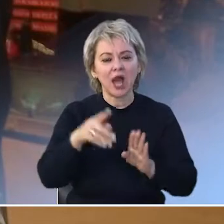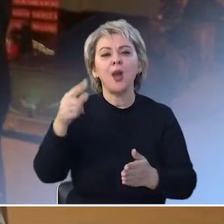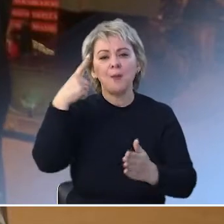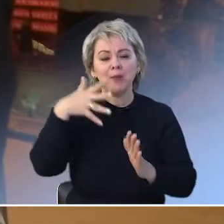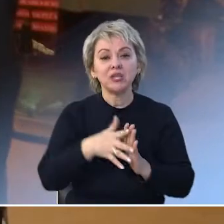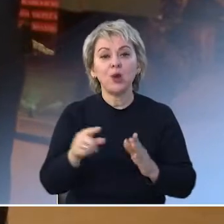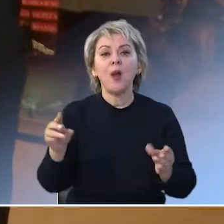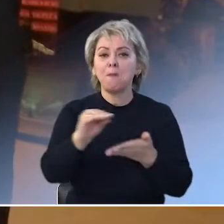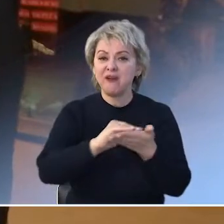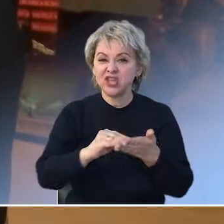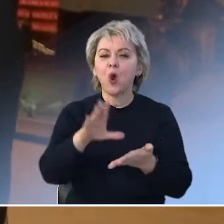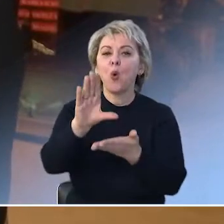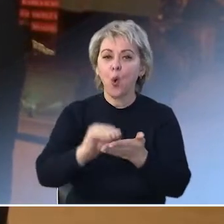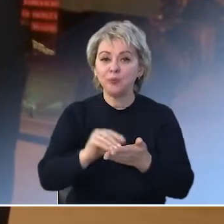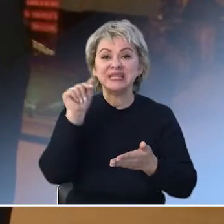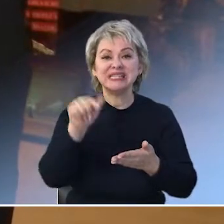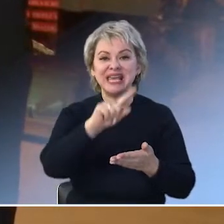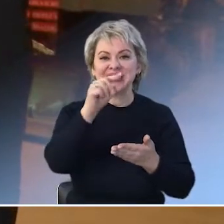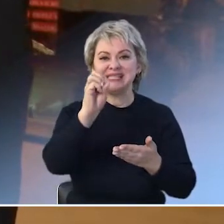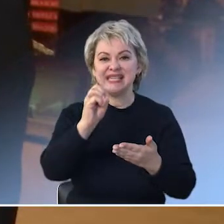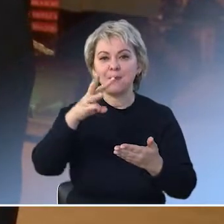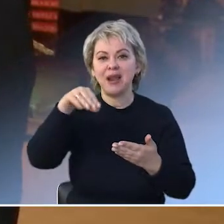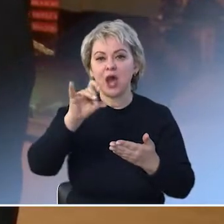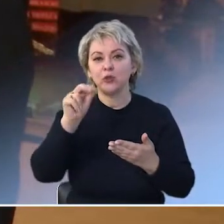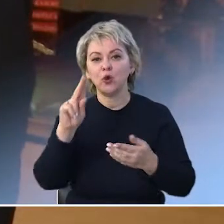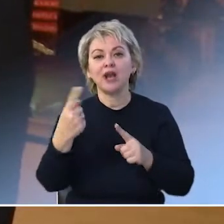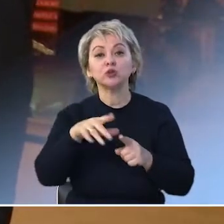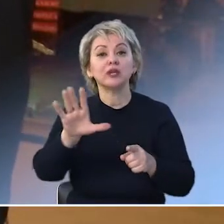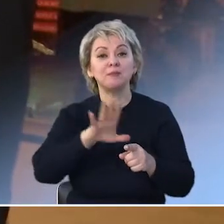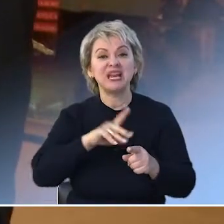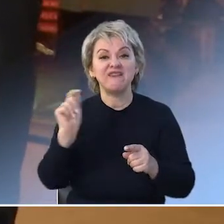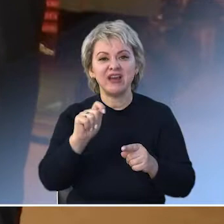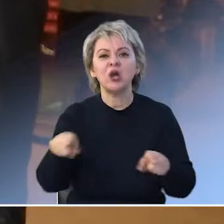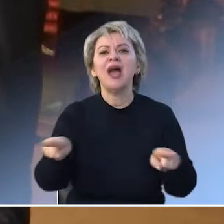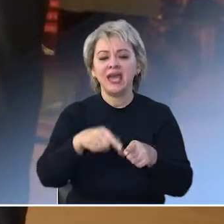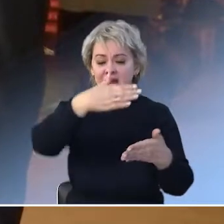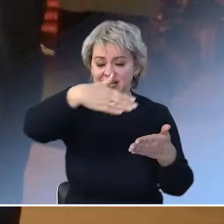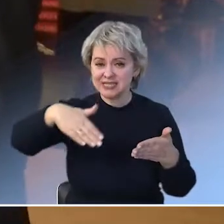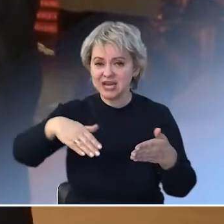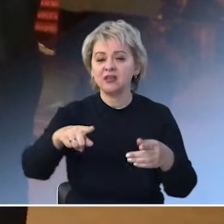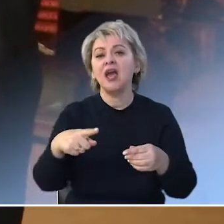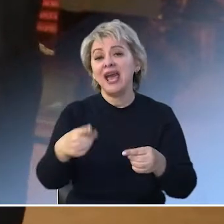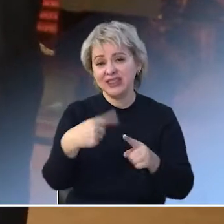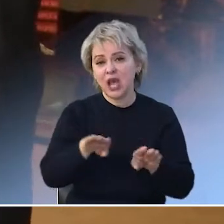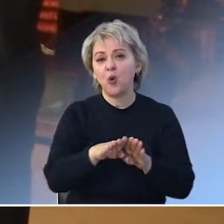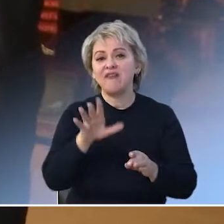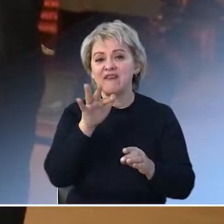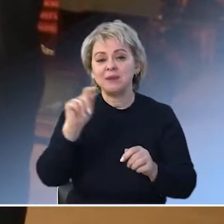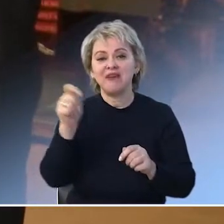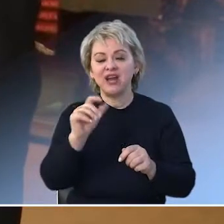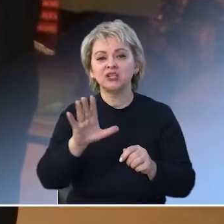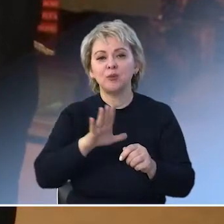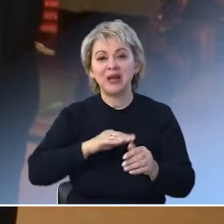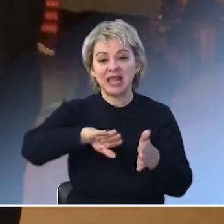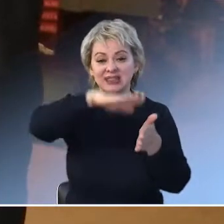она повторяет, да, это копия тех землянок, которые существовали. Да, это как в разрезе, как вот фронтовая землянка во время